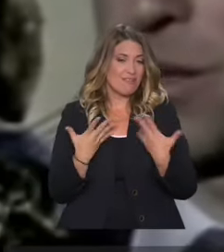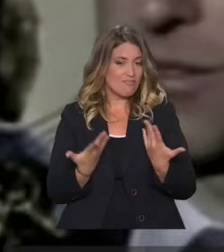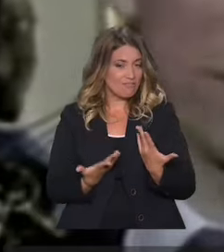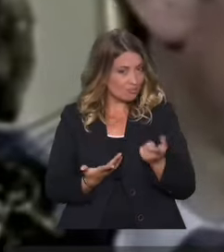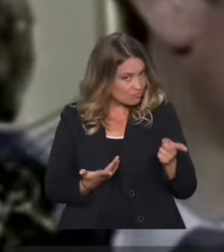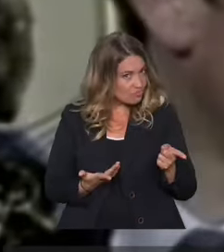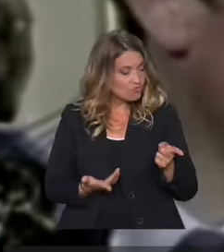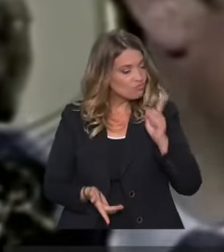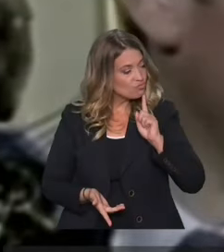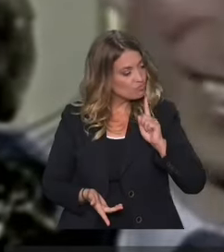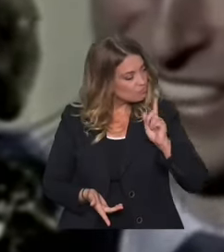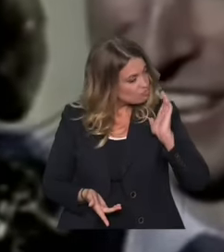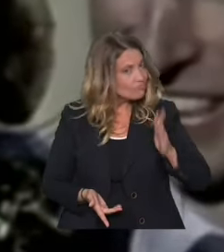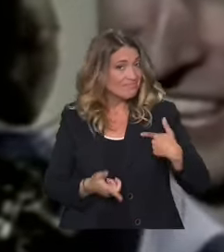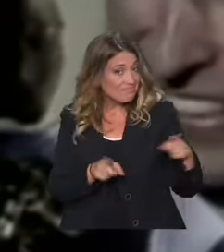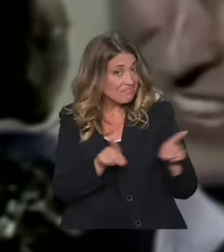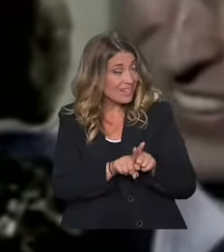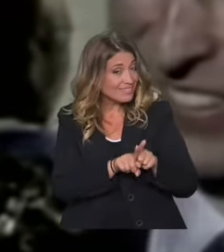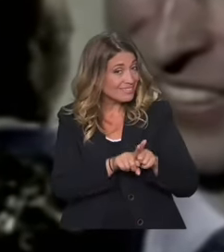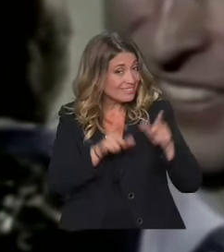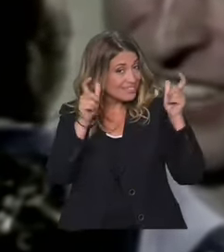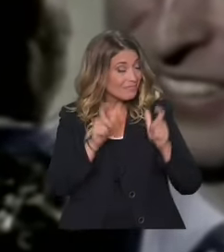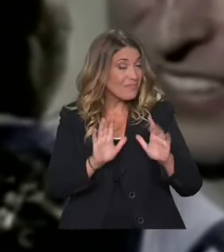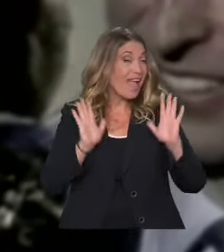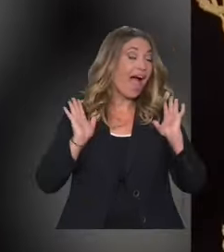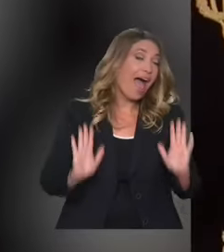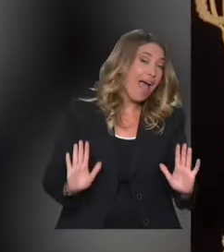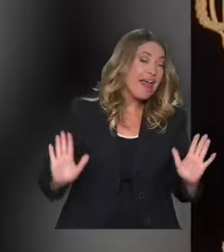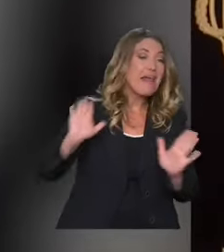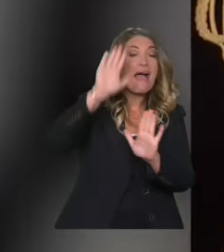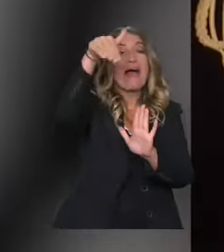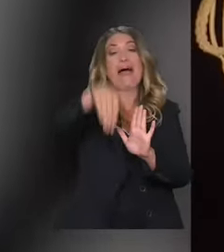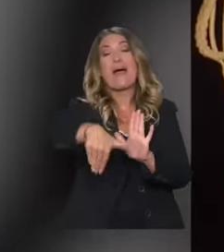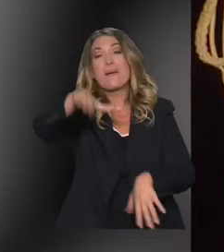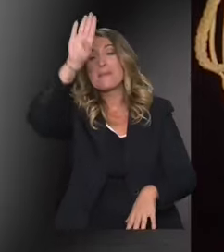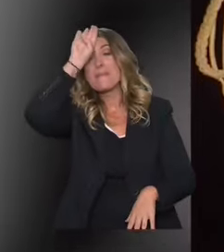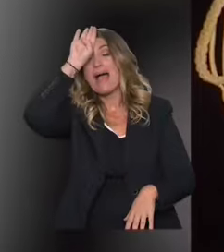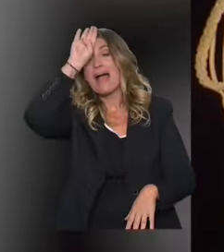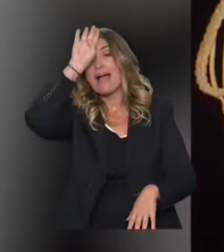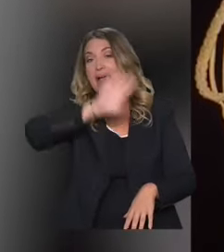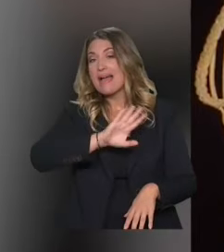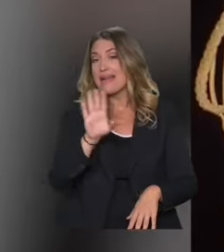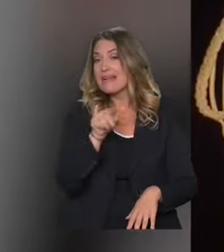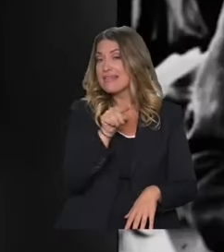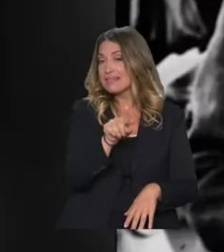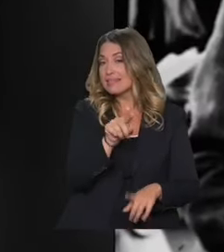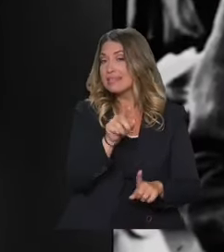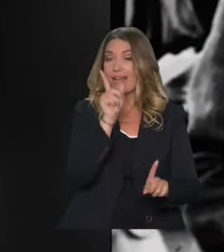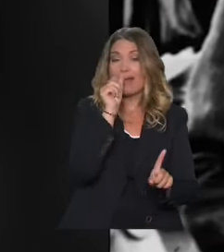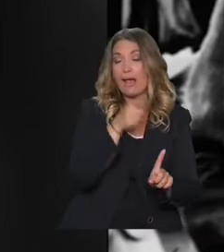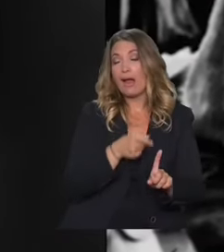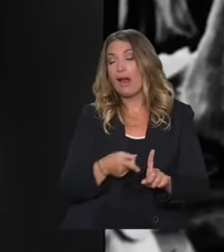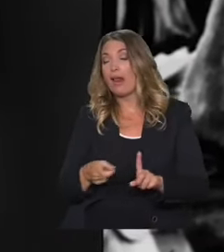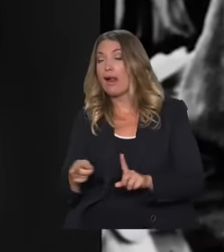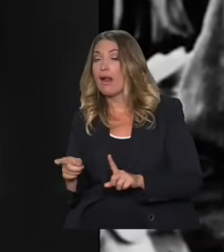been brave enough to take me on. Πίσω από τις κλειστές πόρτες του Buckingham, το ειδύλιο του Καρόλου με την Καμίλα έχει γίνει παράνομο και η